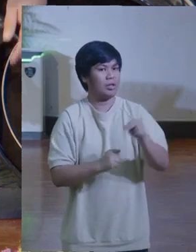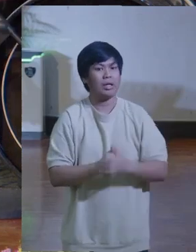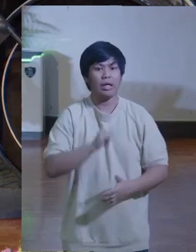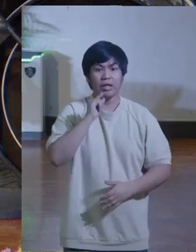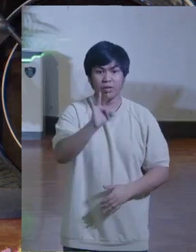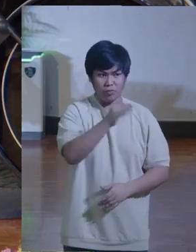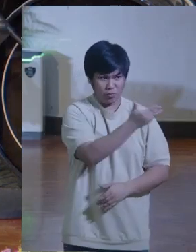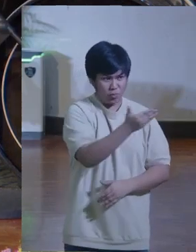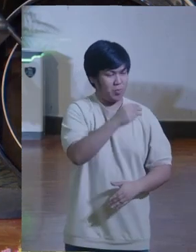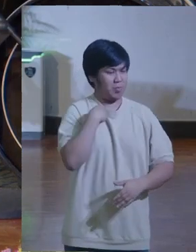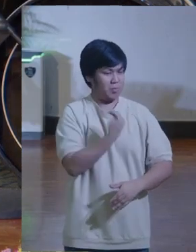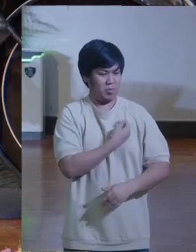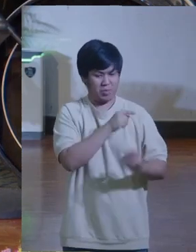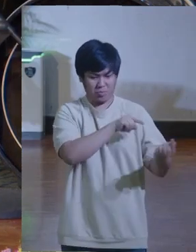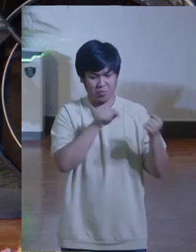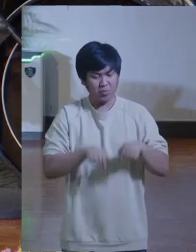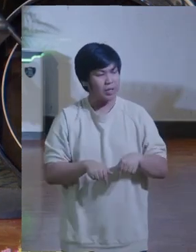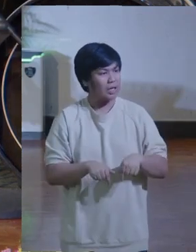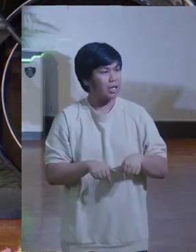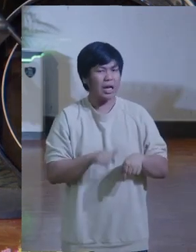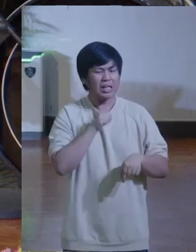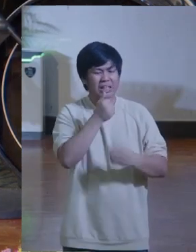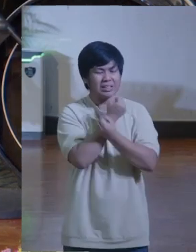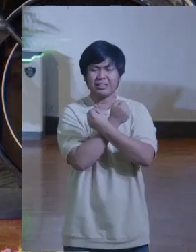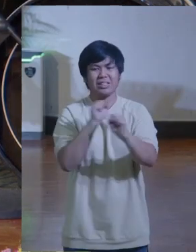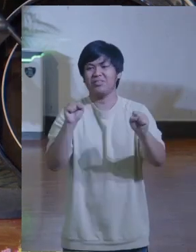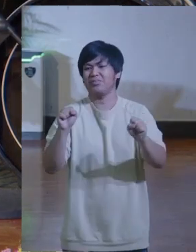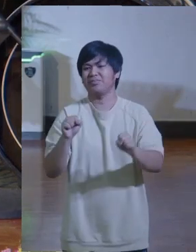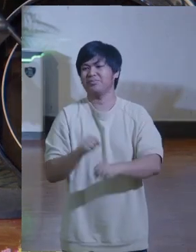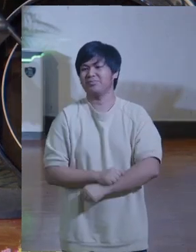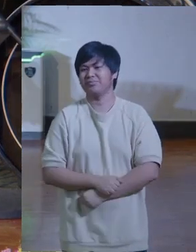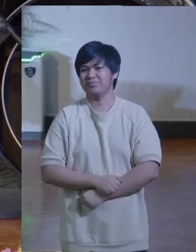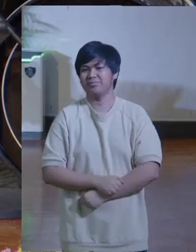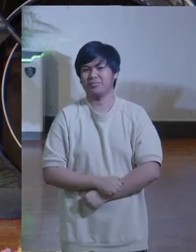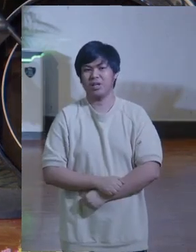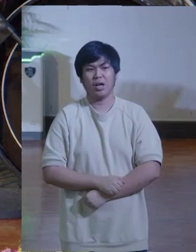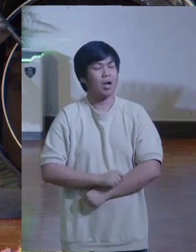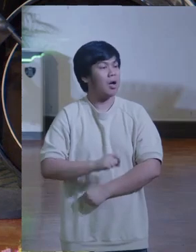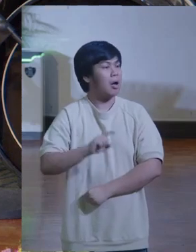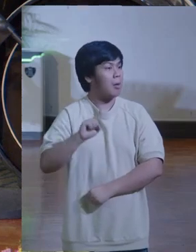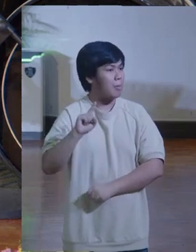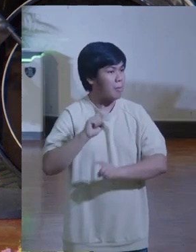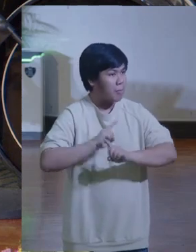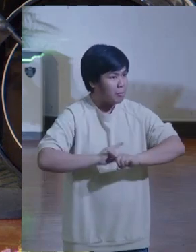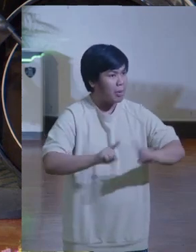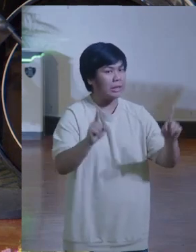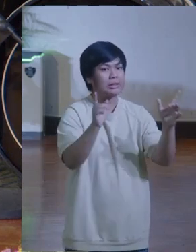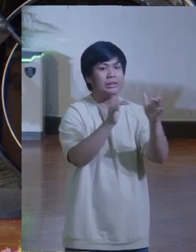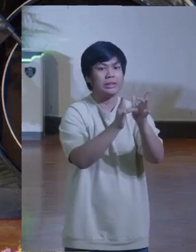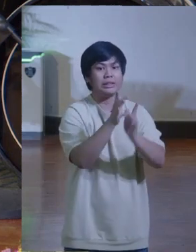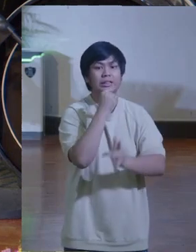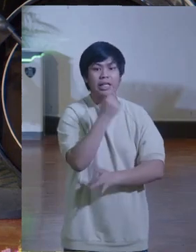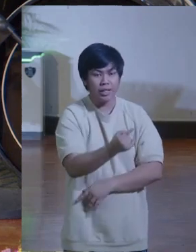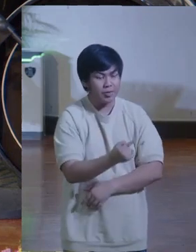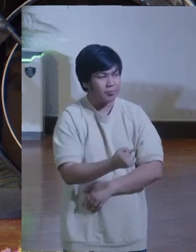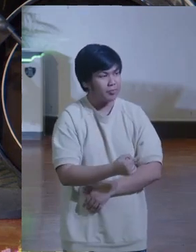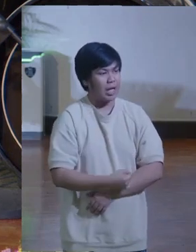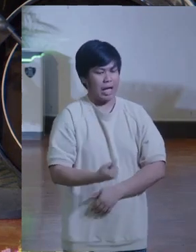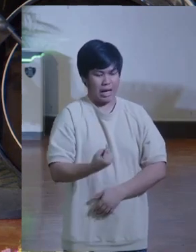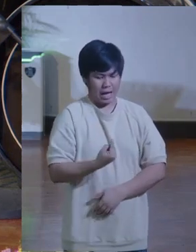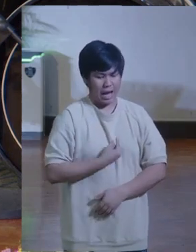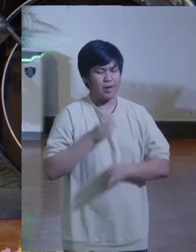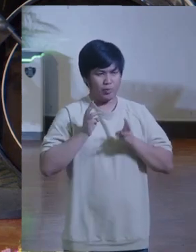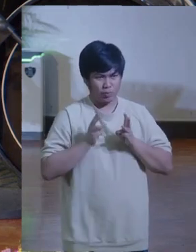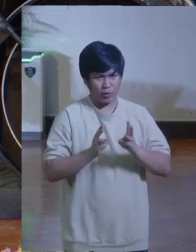ninyo dito ay hindi po nakakaligtas. Pero ang sabi ni Jesus, I am the